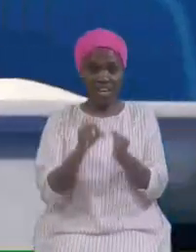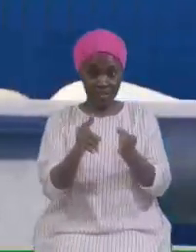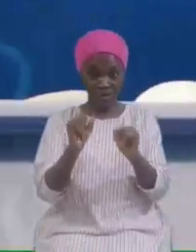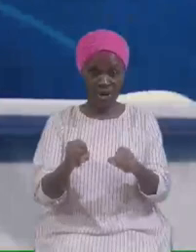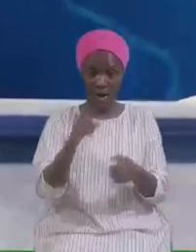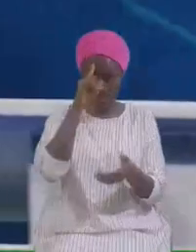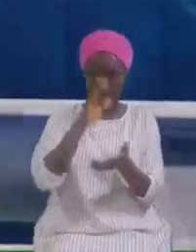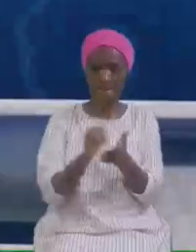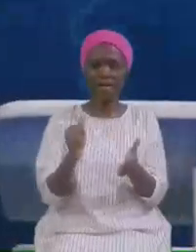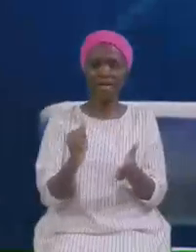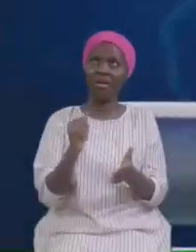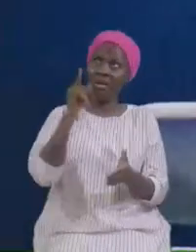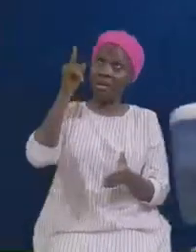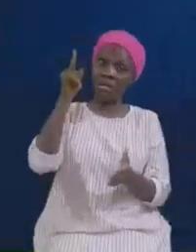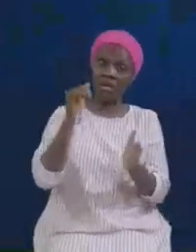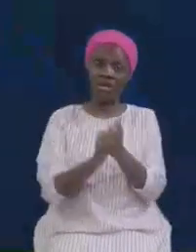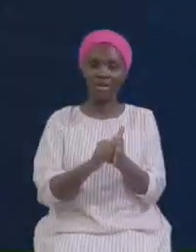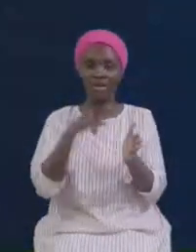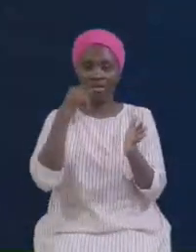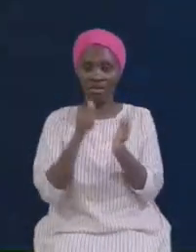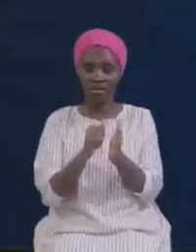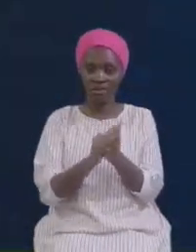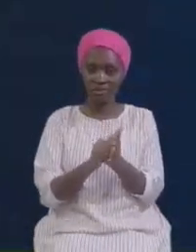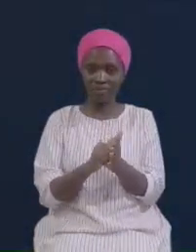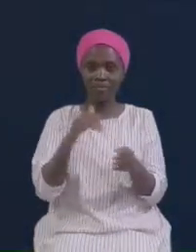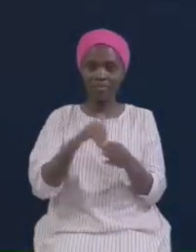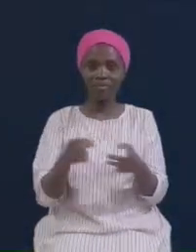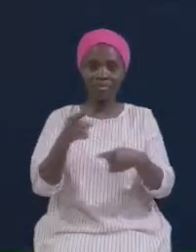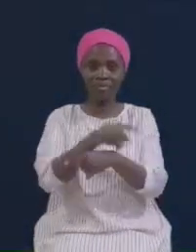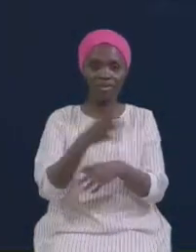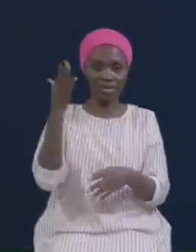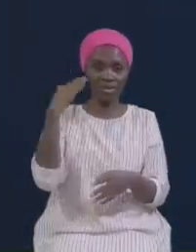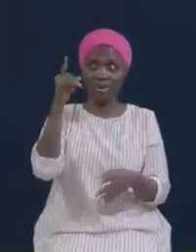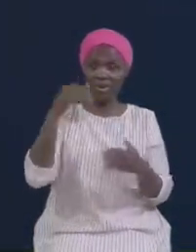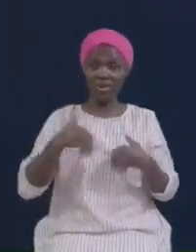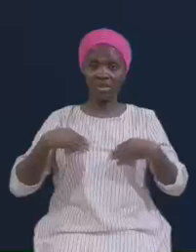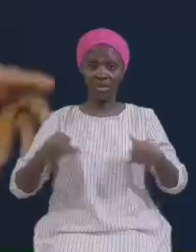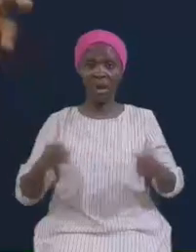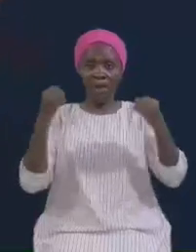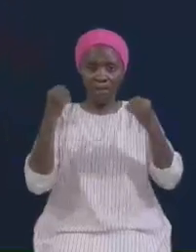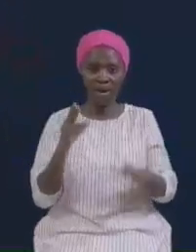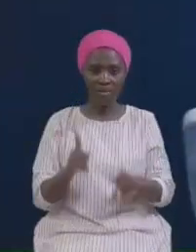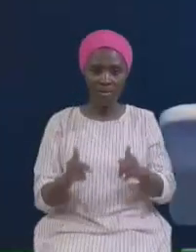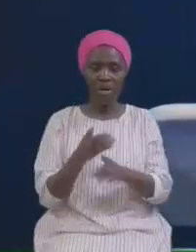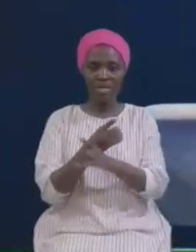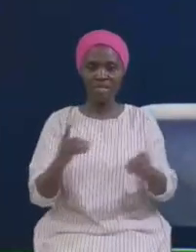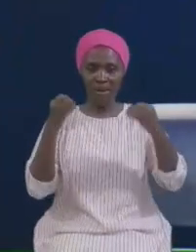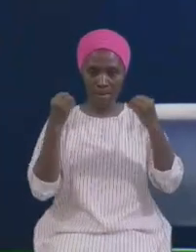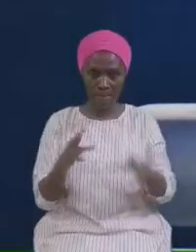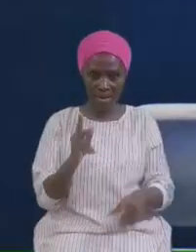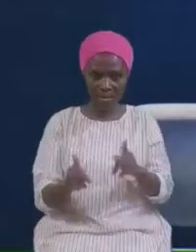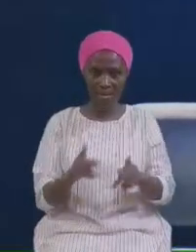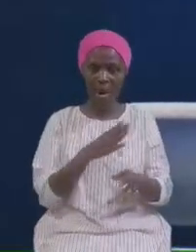Celui qui a affranchi les gens comme toi par le passé, il a guéri plusieurs, il a délivré